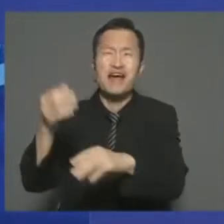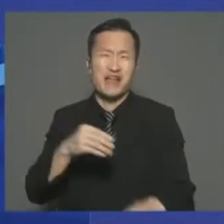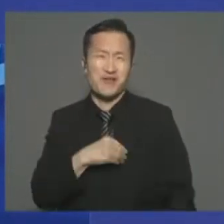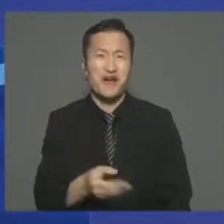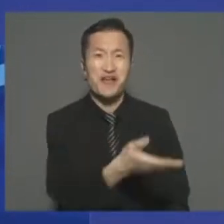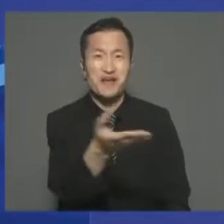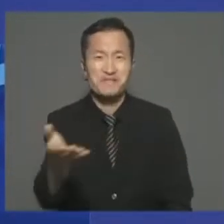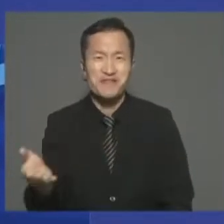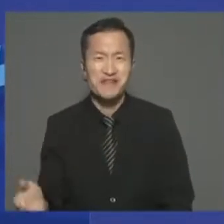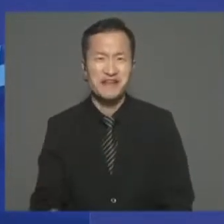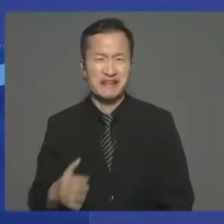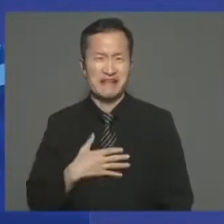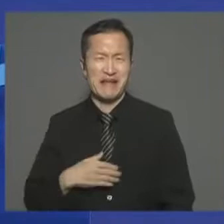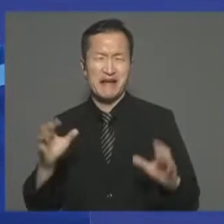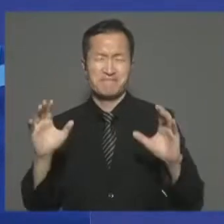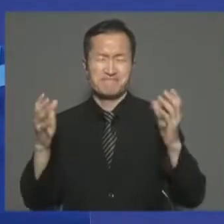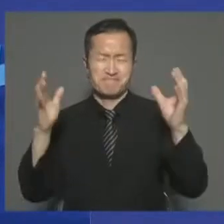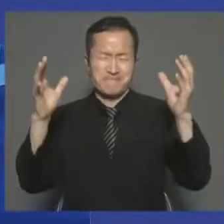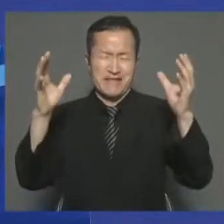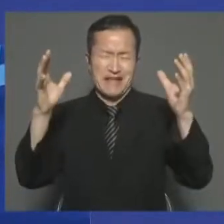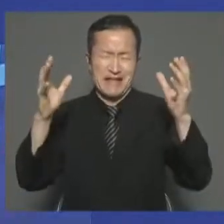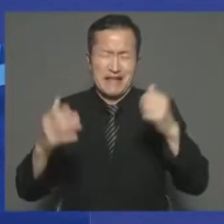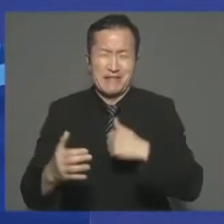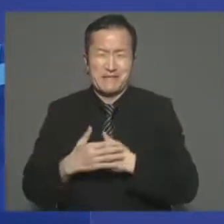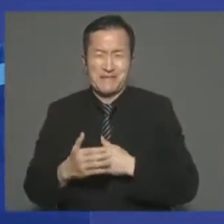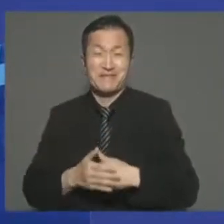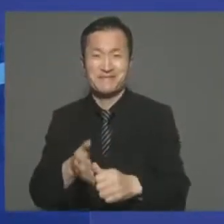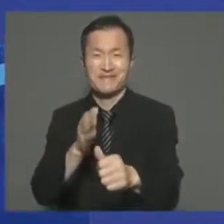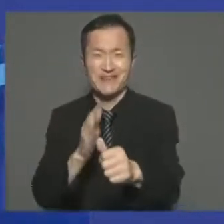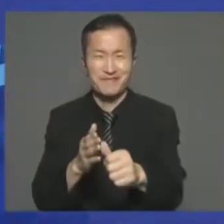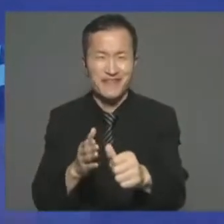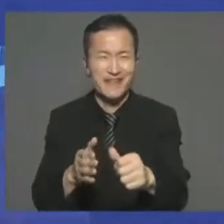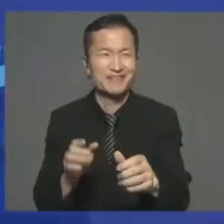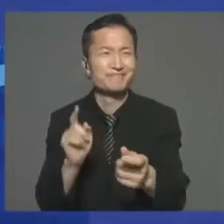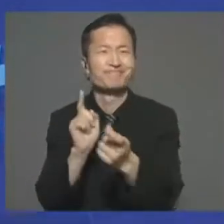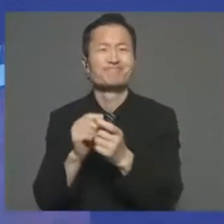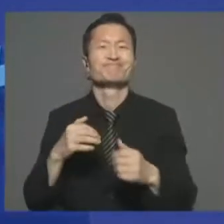큰 박수로 저를 응원해 주십시오. 반갑습니다.